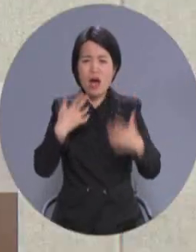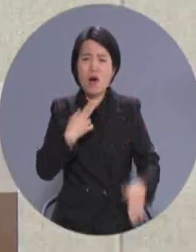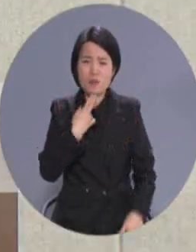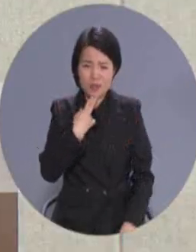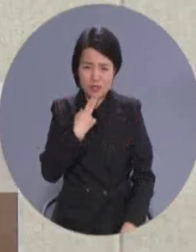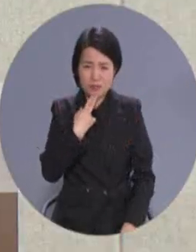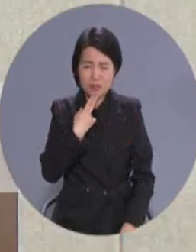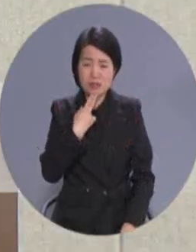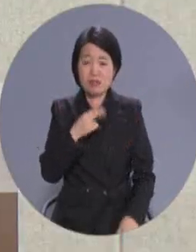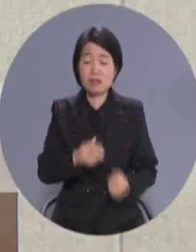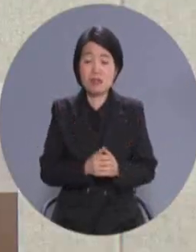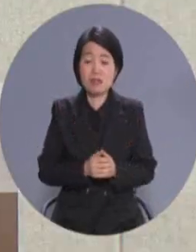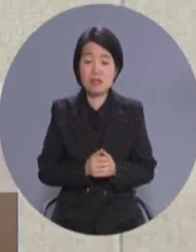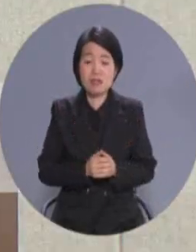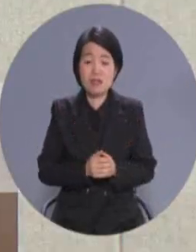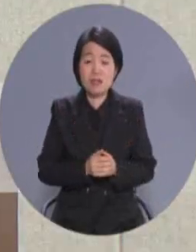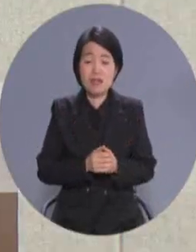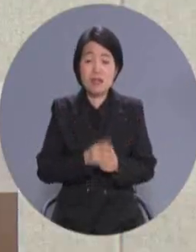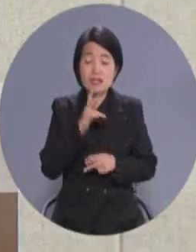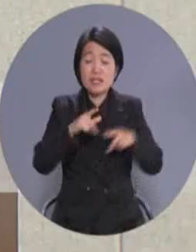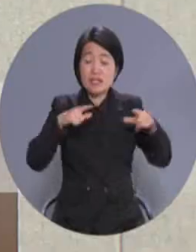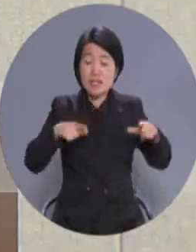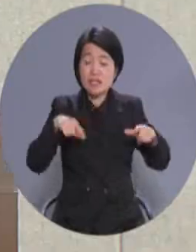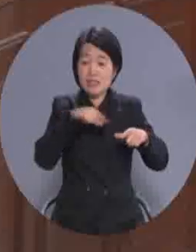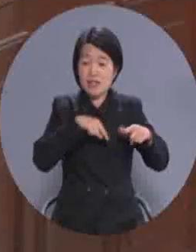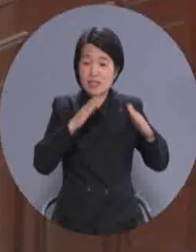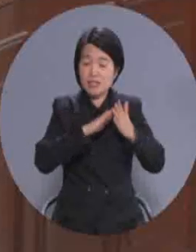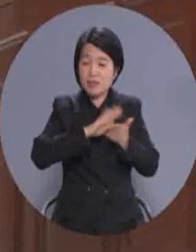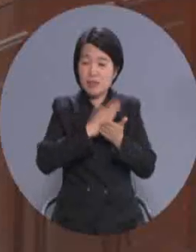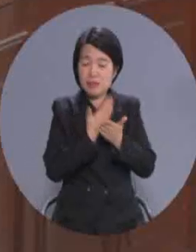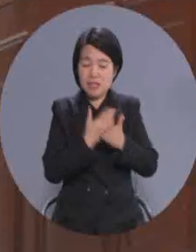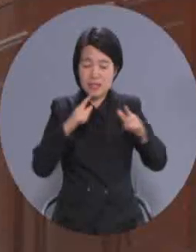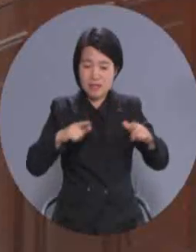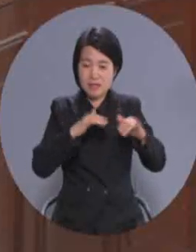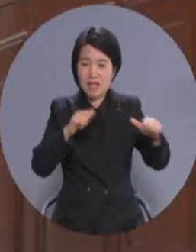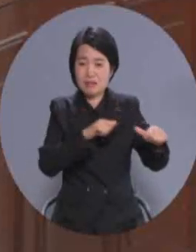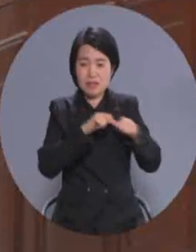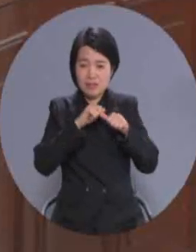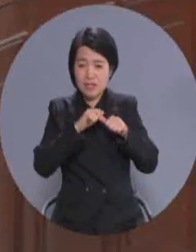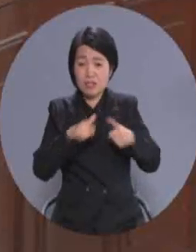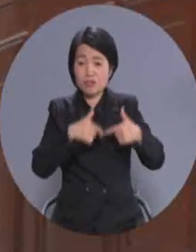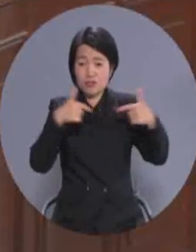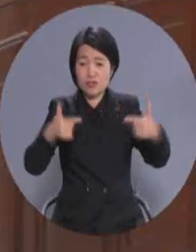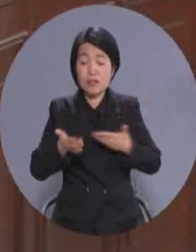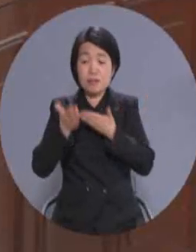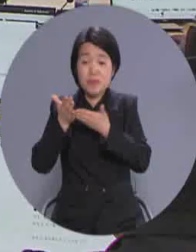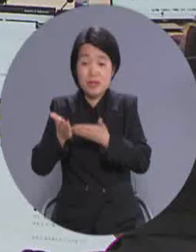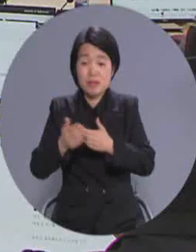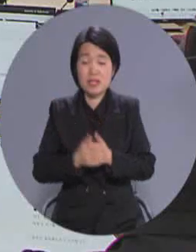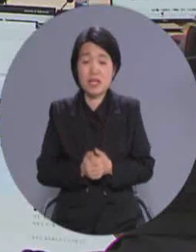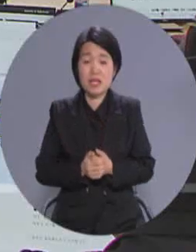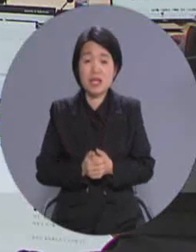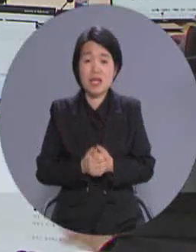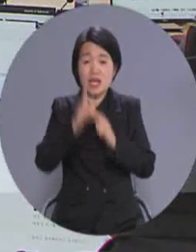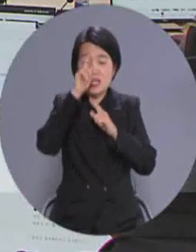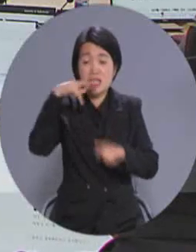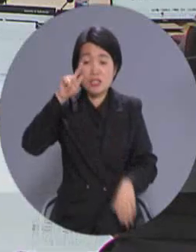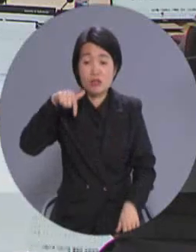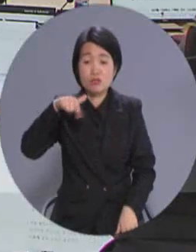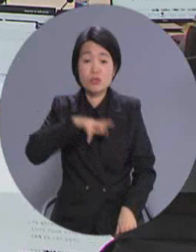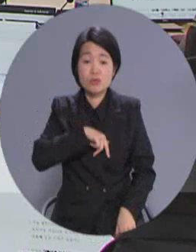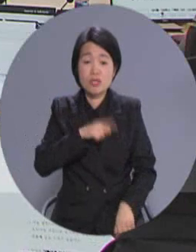않는다며 산단 사택 재건축과 지역인재 채용 확대 등을 제안했습니다. 또 이석주 의원은